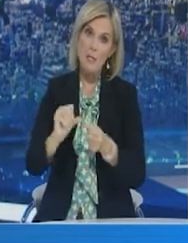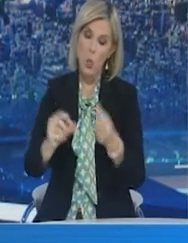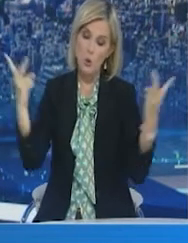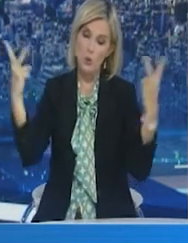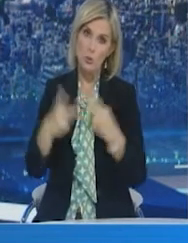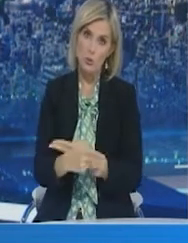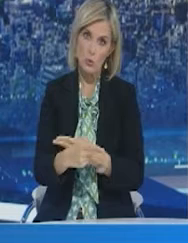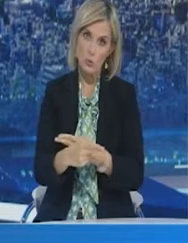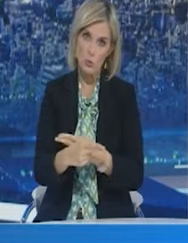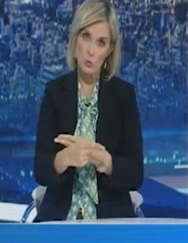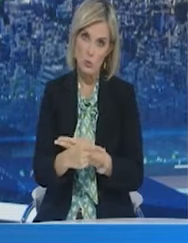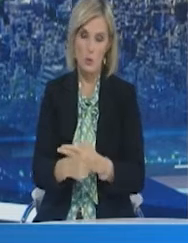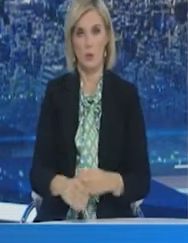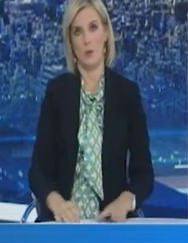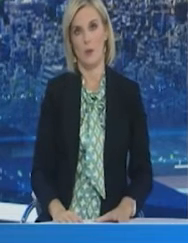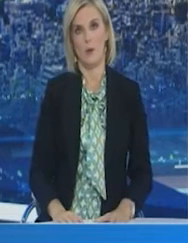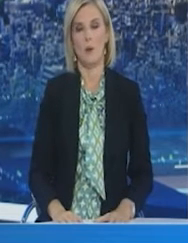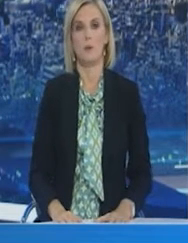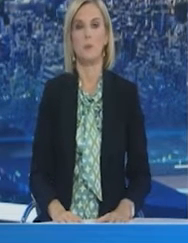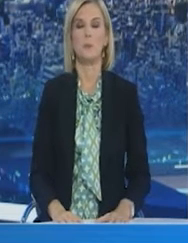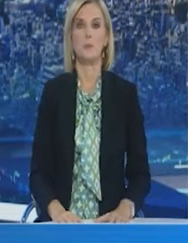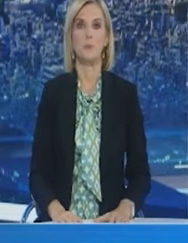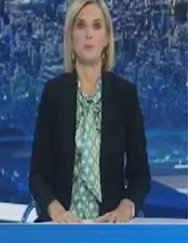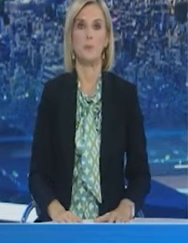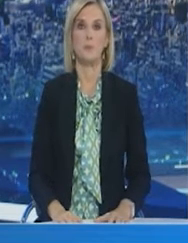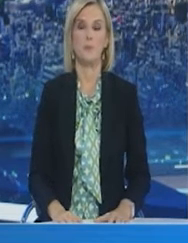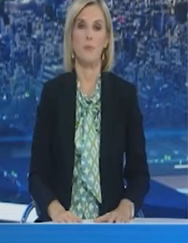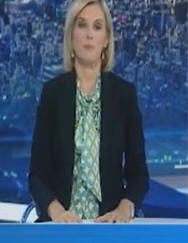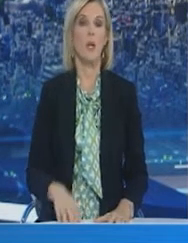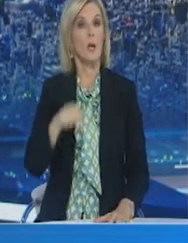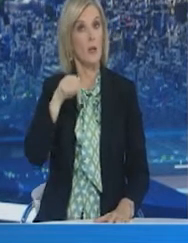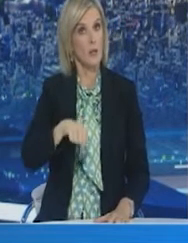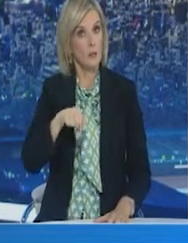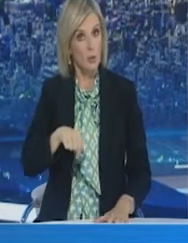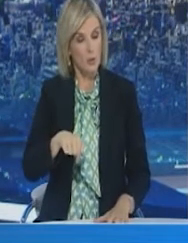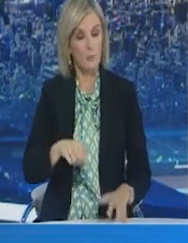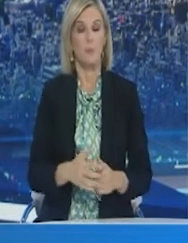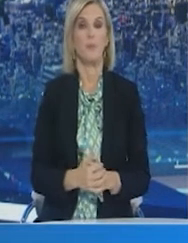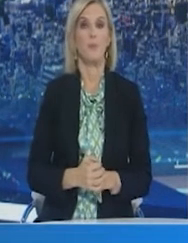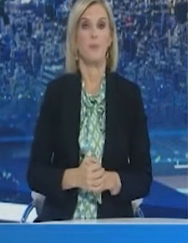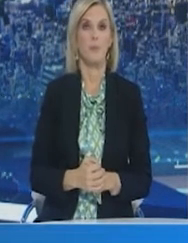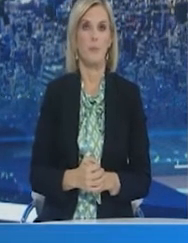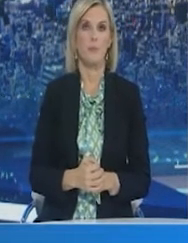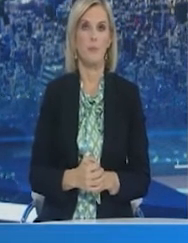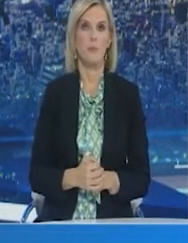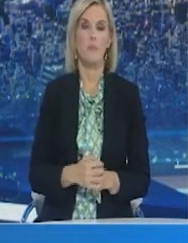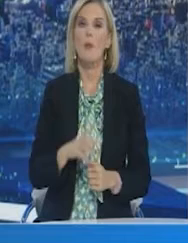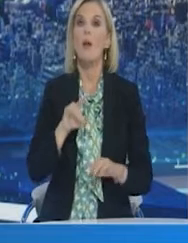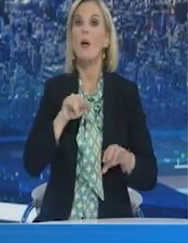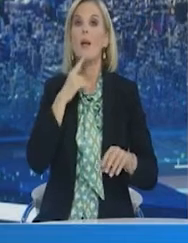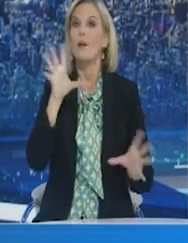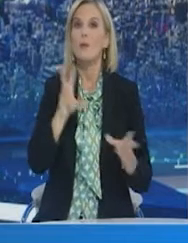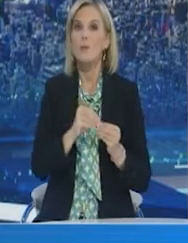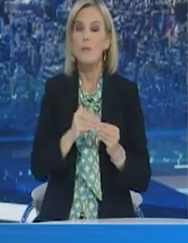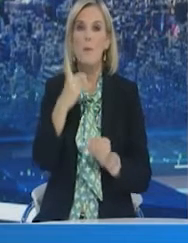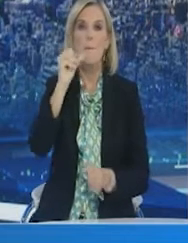κάνει τουλάχιστον μία δόση θα εφαρμοστεί στο ακέραιο. Πέραν τούτου και με βάση το σύστημα μισθοδοσίας στο